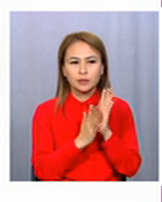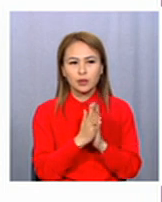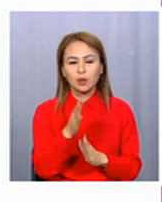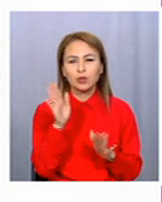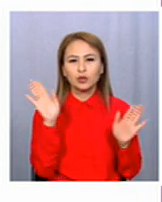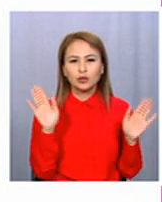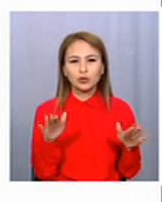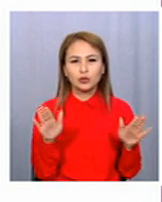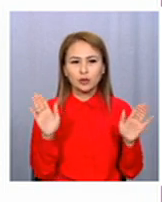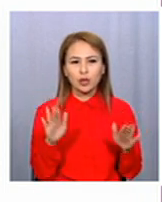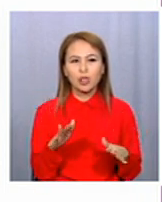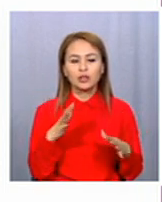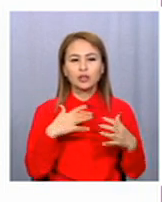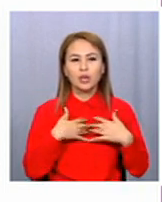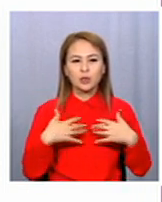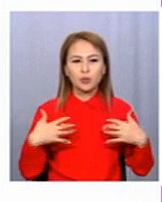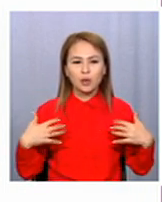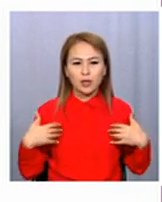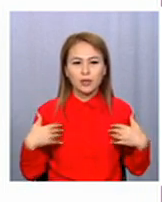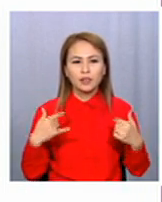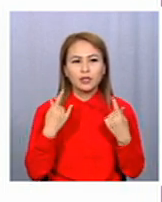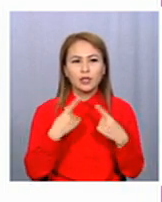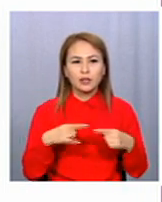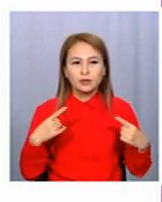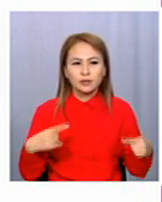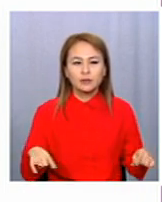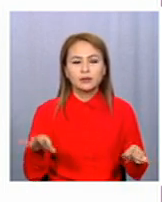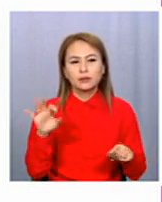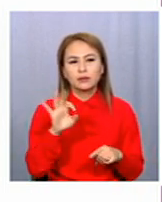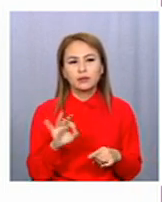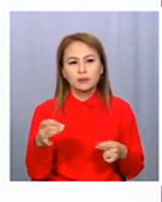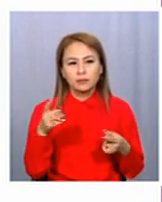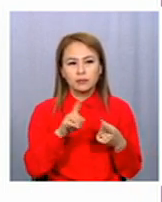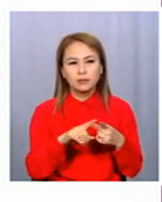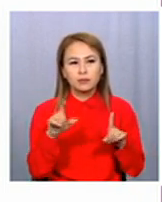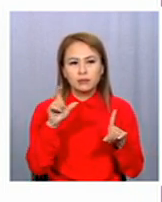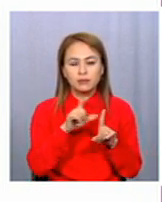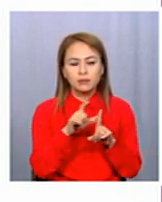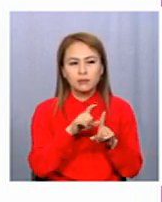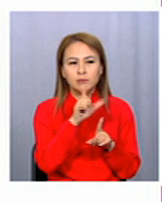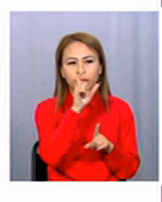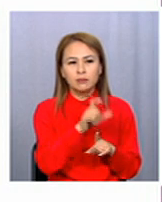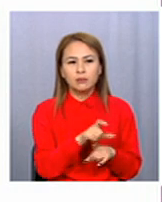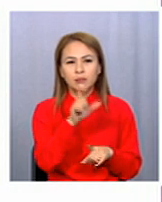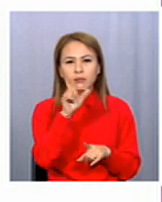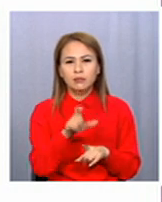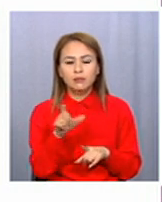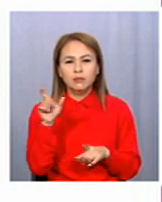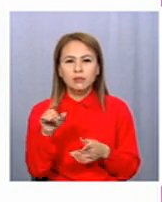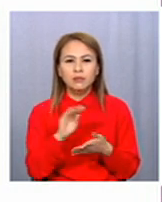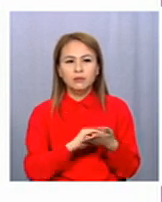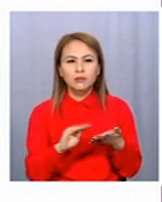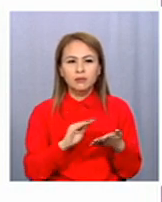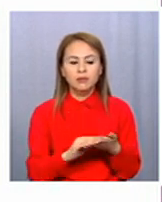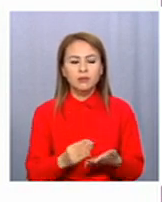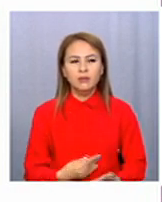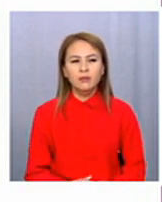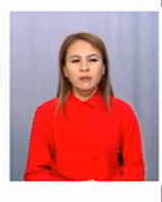құстар, жануарлар және жәндіктерге қатысты сөздерді кестеге теріп жазыңдар.